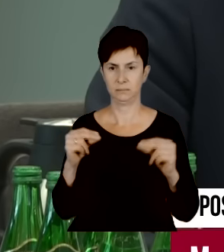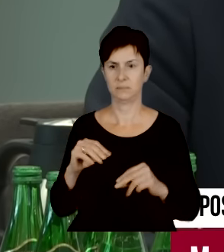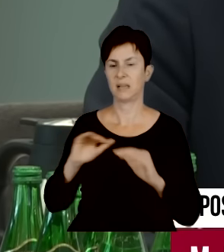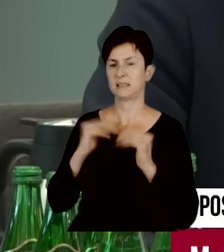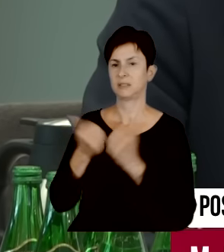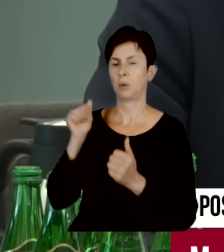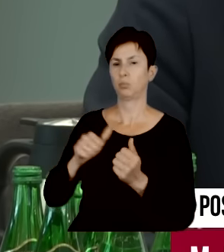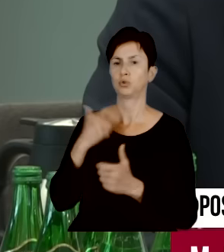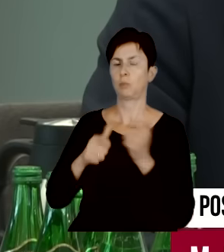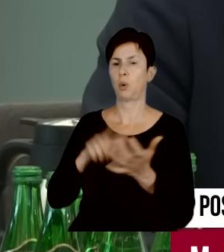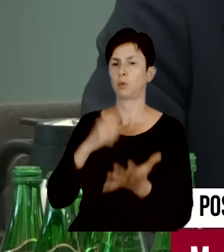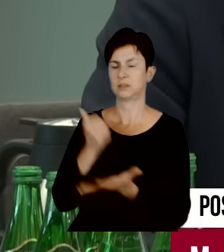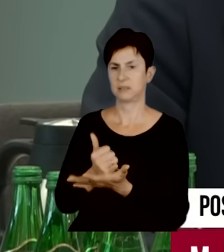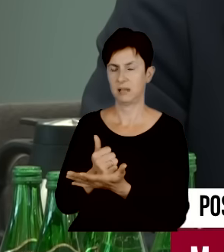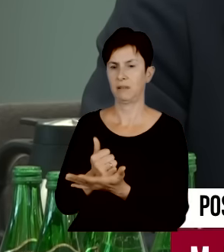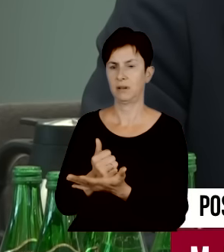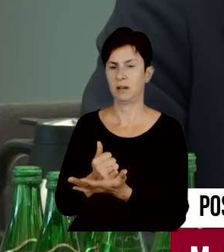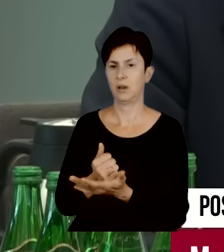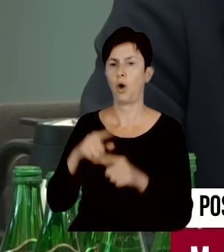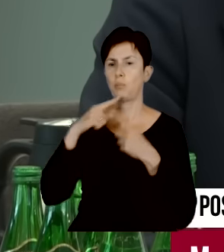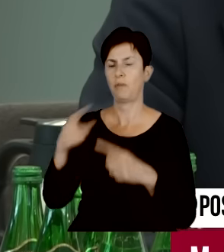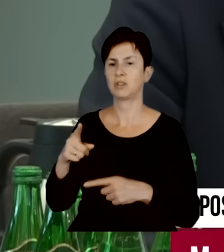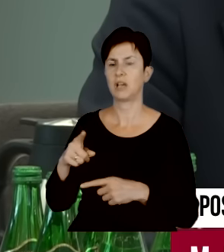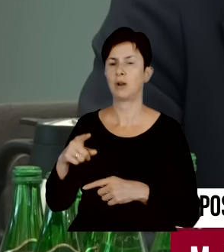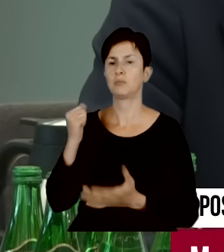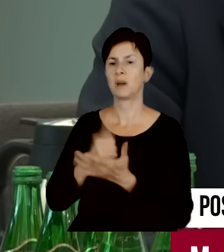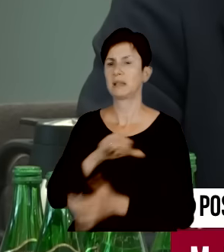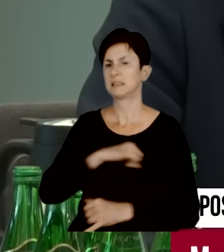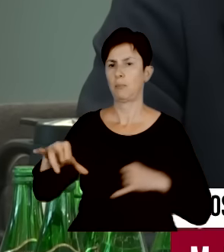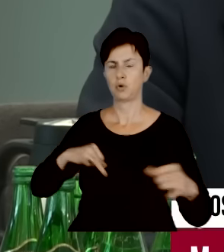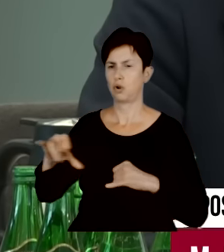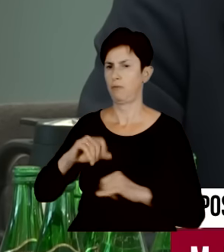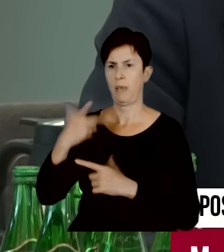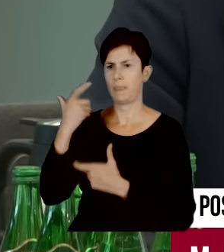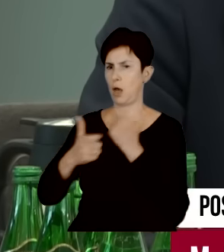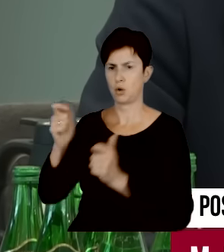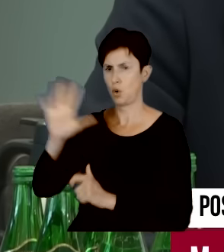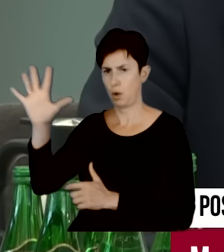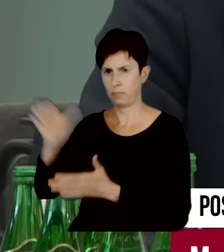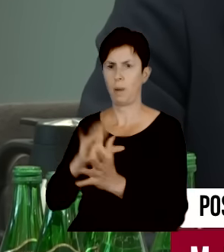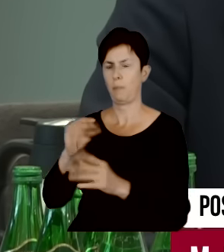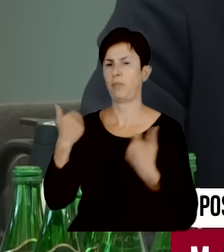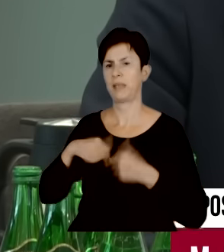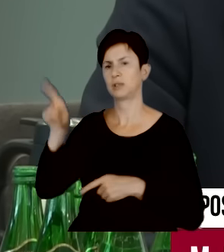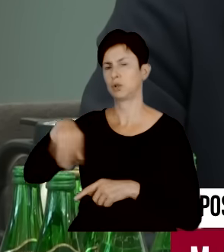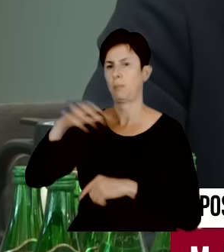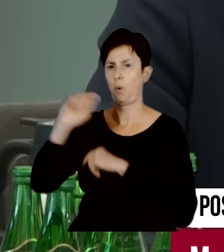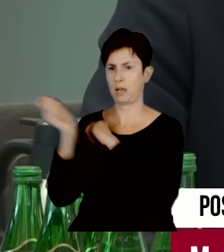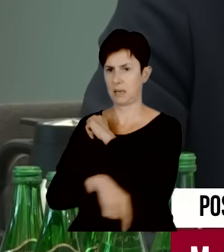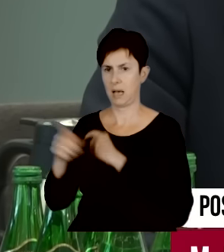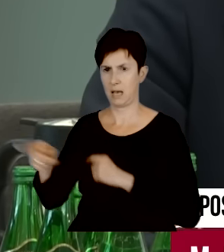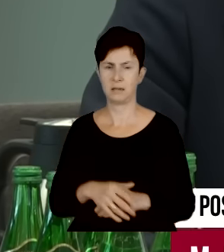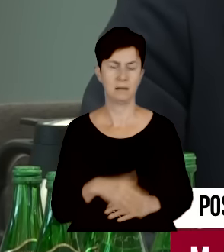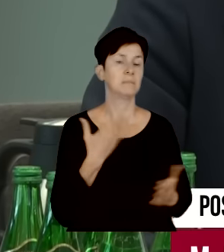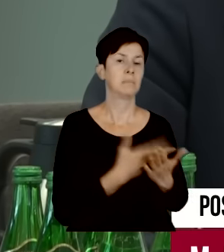której ściągał odpowiedzialność prawną z samorządowców żeby nie czekały ich wyroki za przekazywanie danych DL dlatego